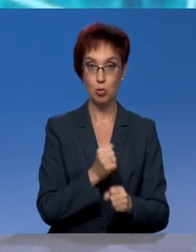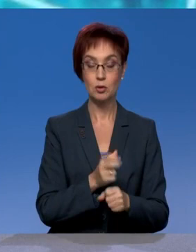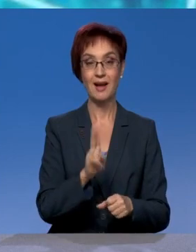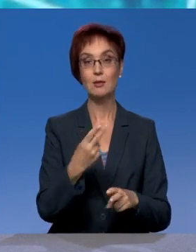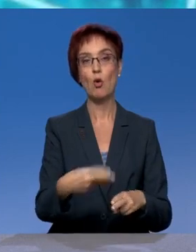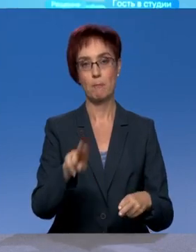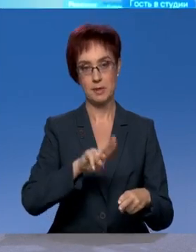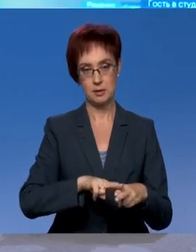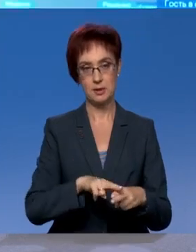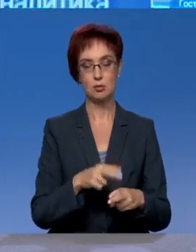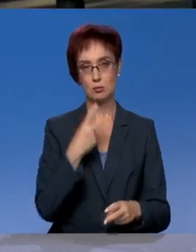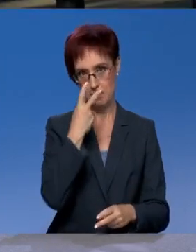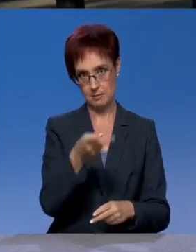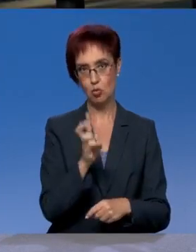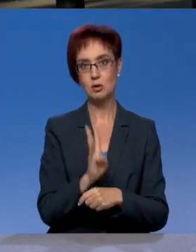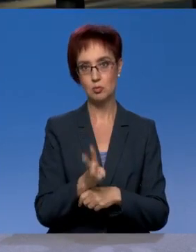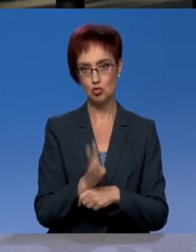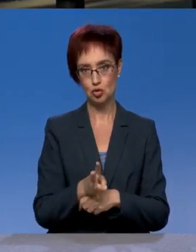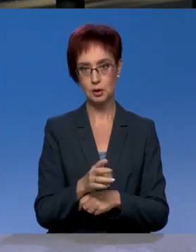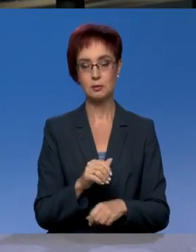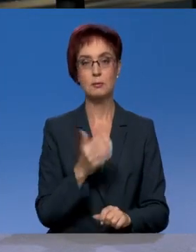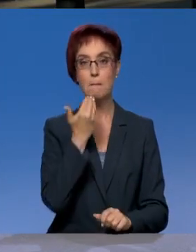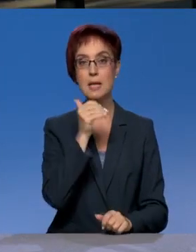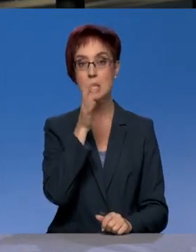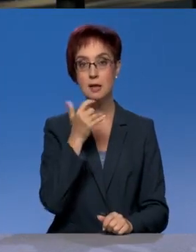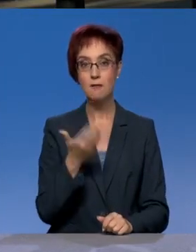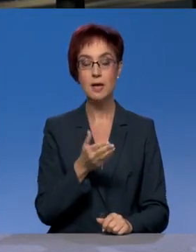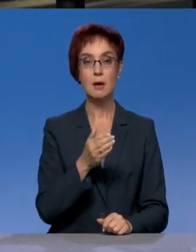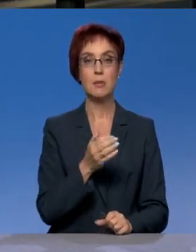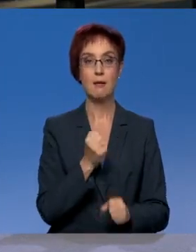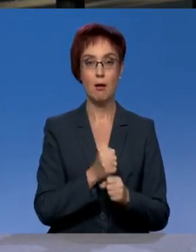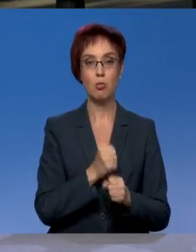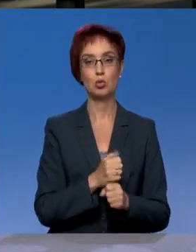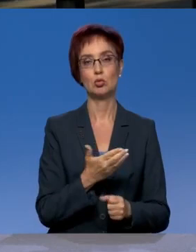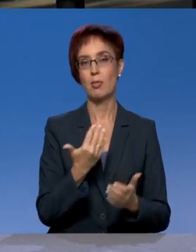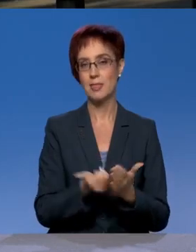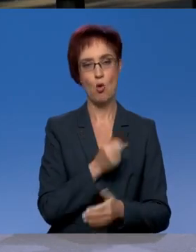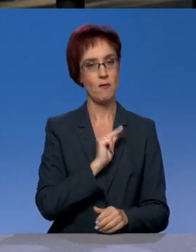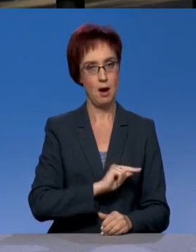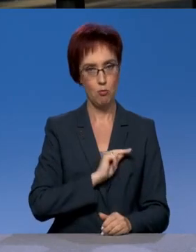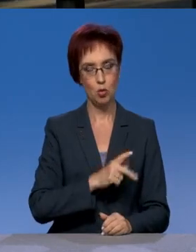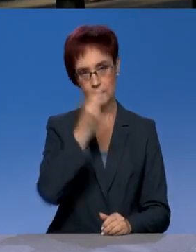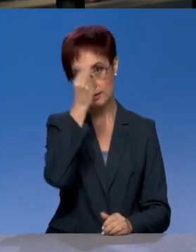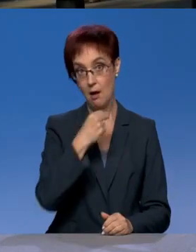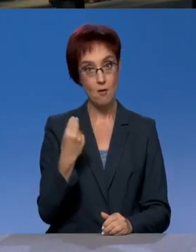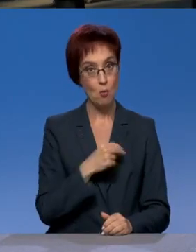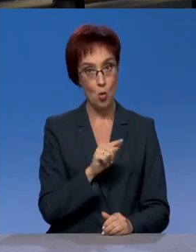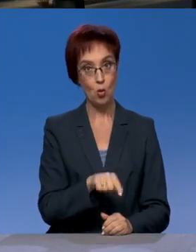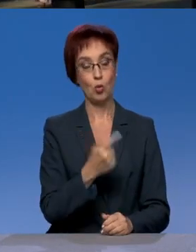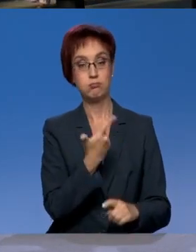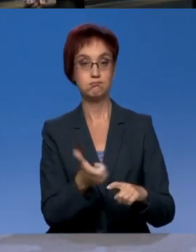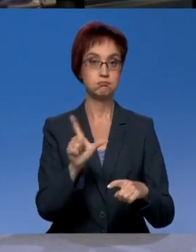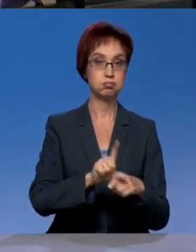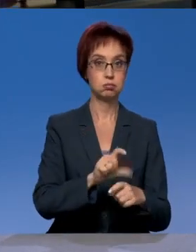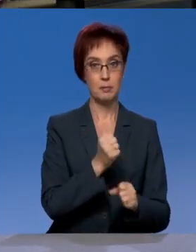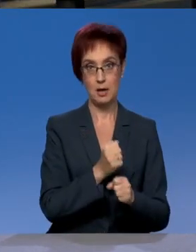зрители. В последнее время работаю на новой работе. Слава богу, переработок нет. Вот. На предыдущие были